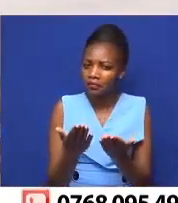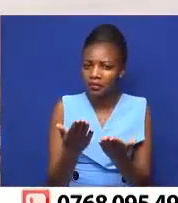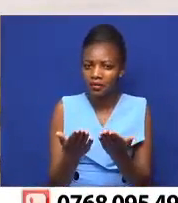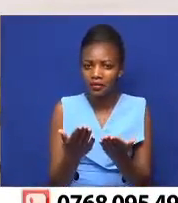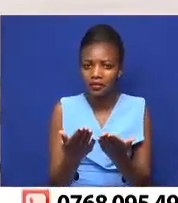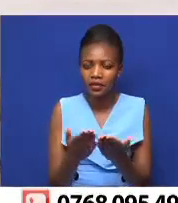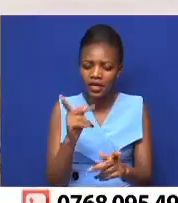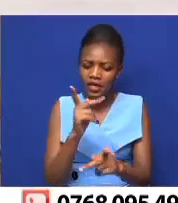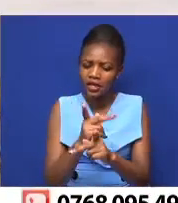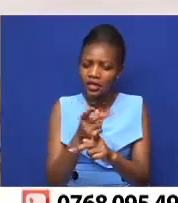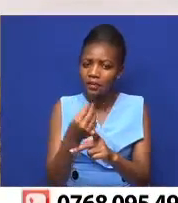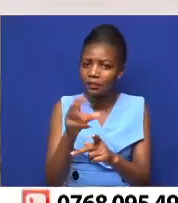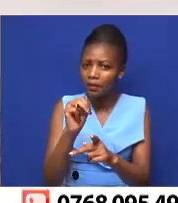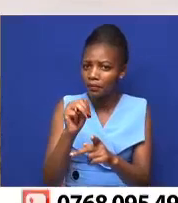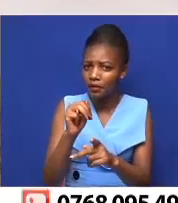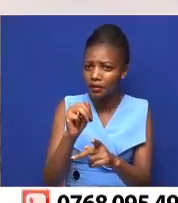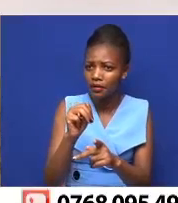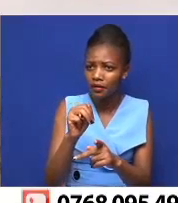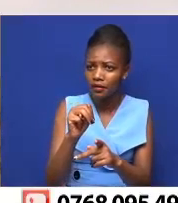bigger